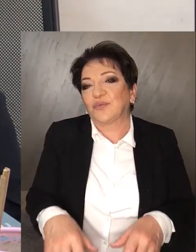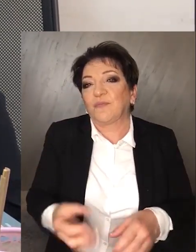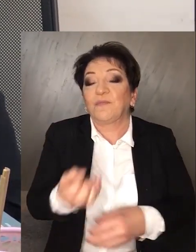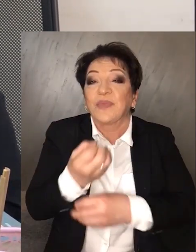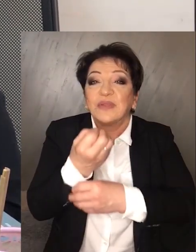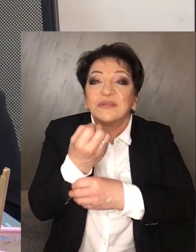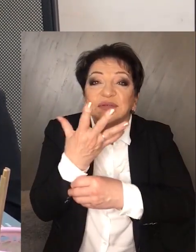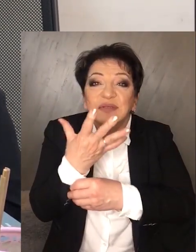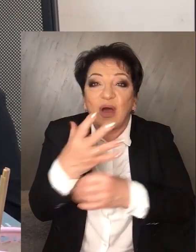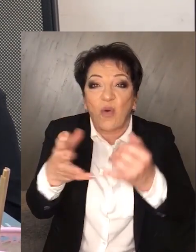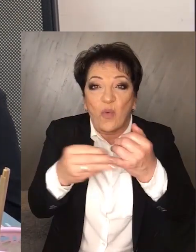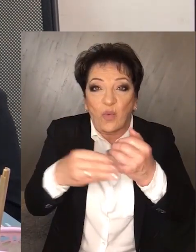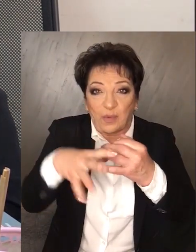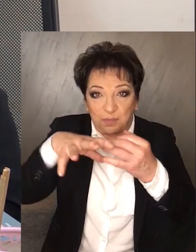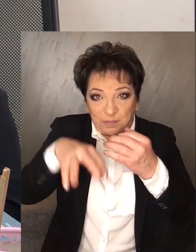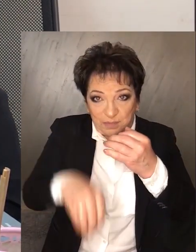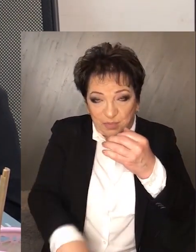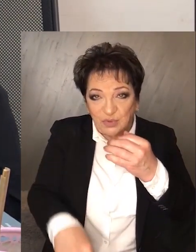քո առաջ, բոլոր հարցերը։